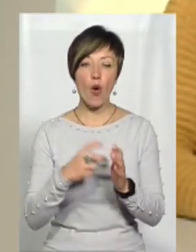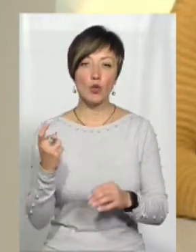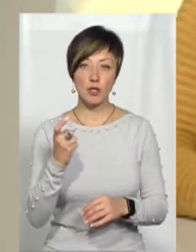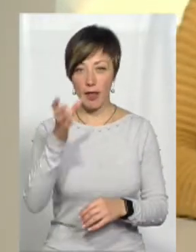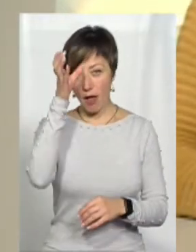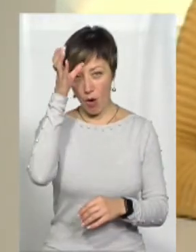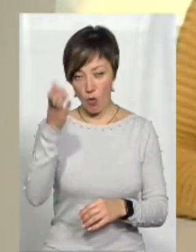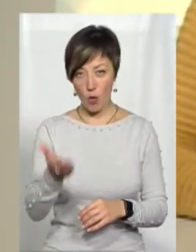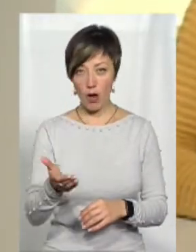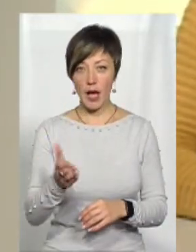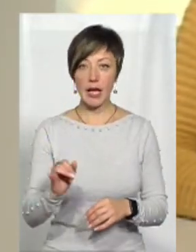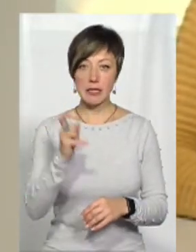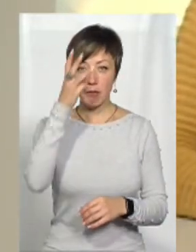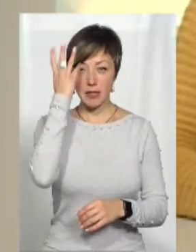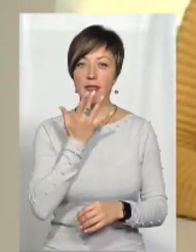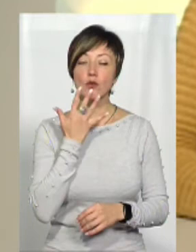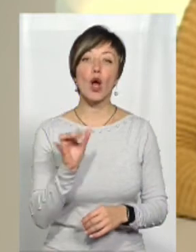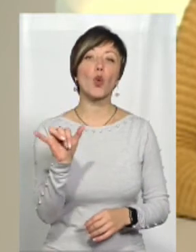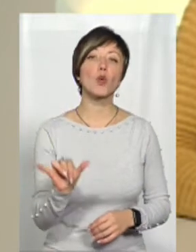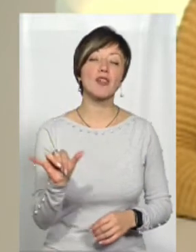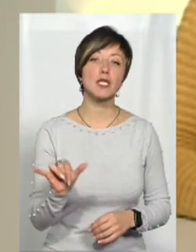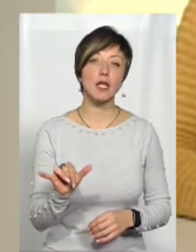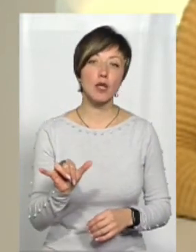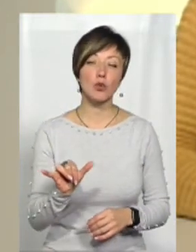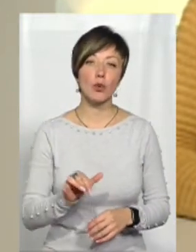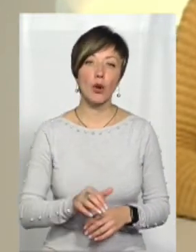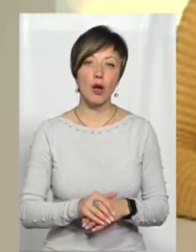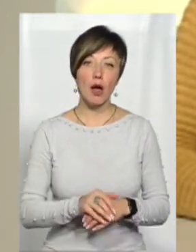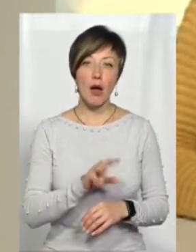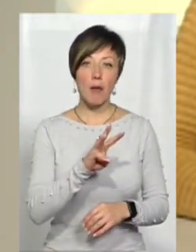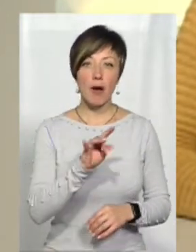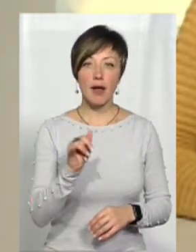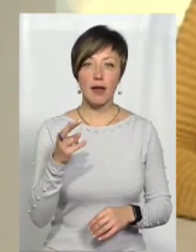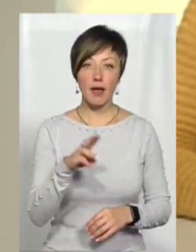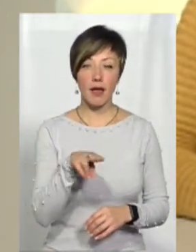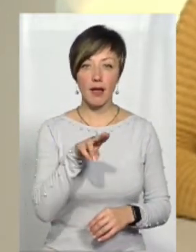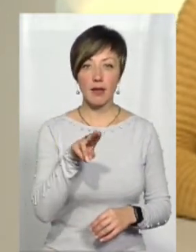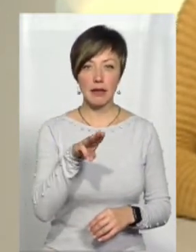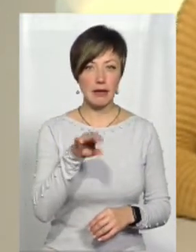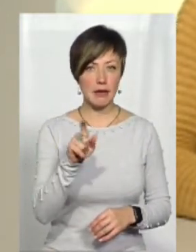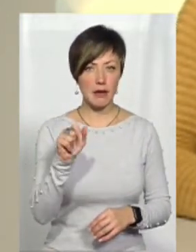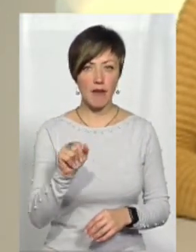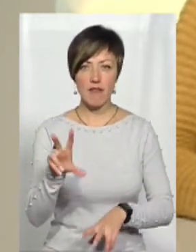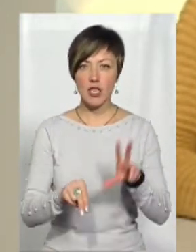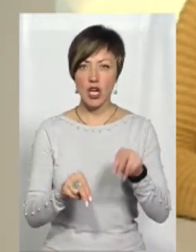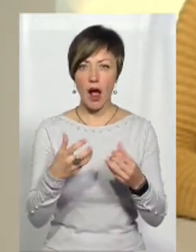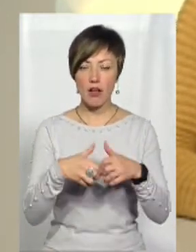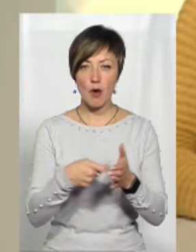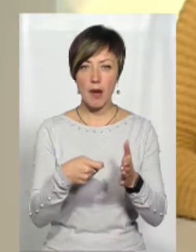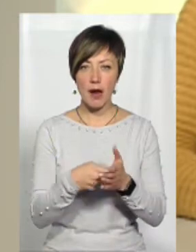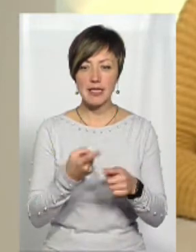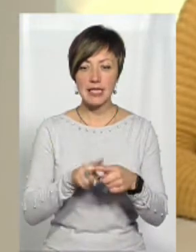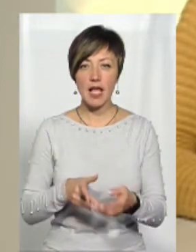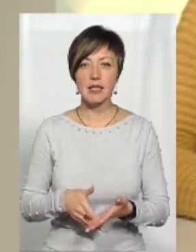наук із Хмельницького національного університету Марія Диха вважає, що касовий апарат є